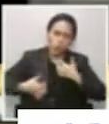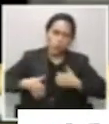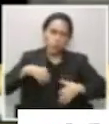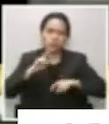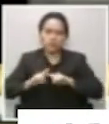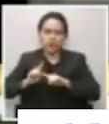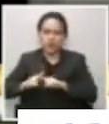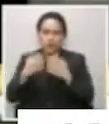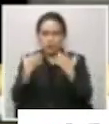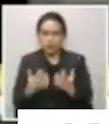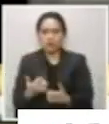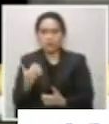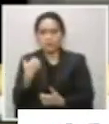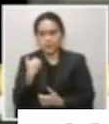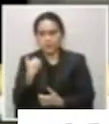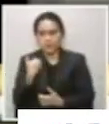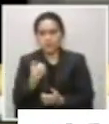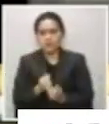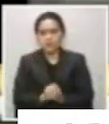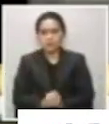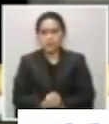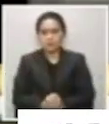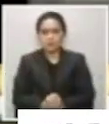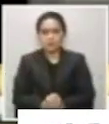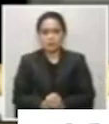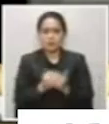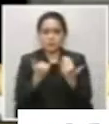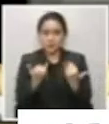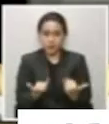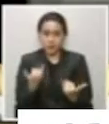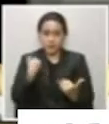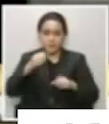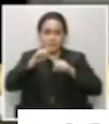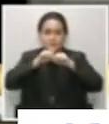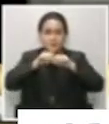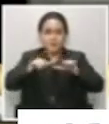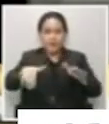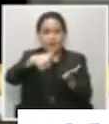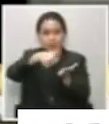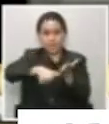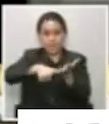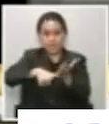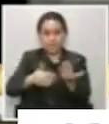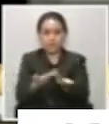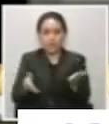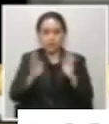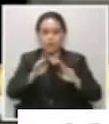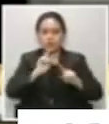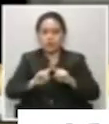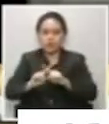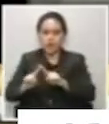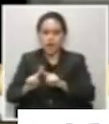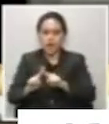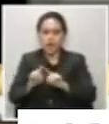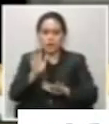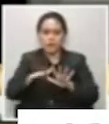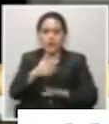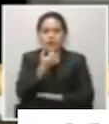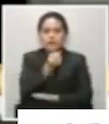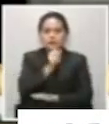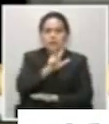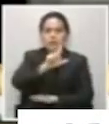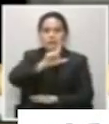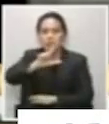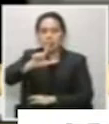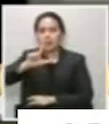หนสภาพัฒน์ประกาศตัวเลขหนี้ครัวเรือนปาเข้าไป13ล้านล้านเข้าไป